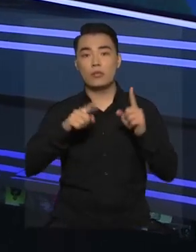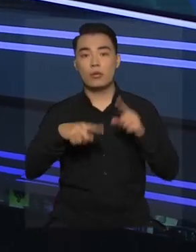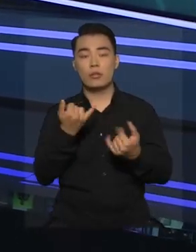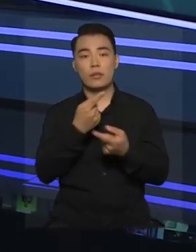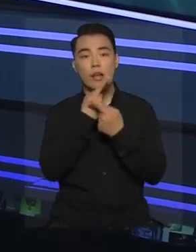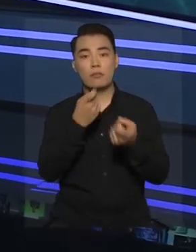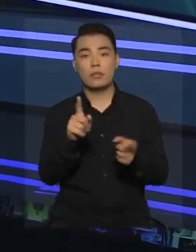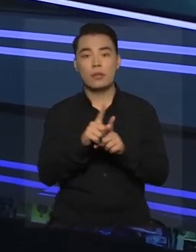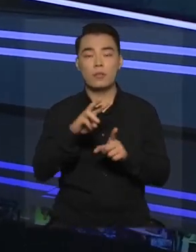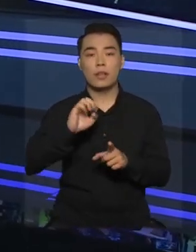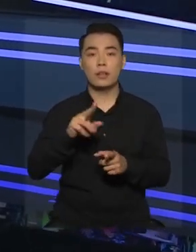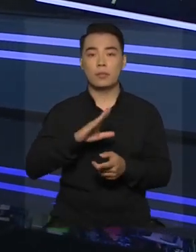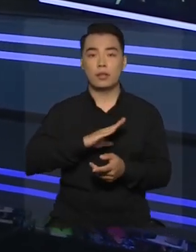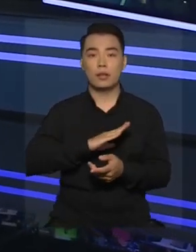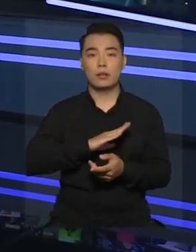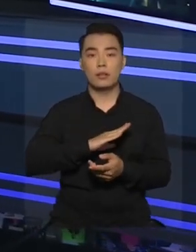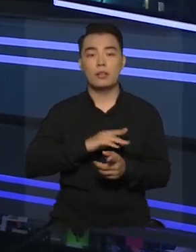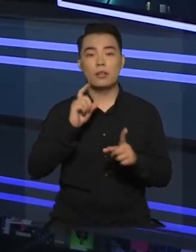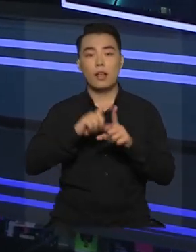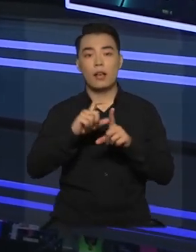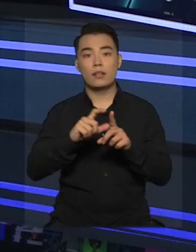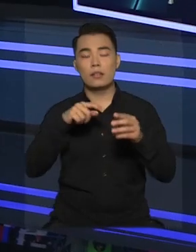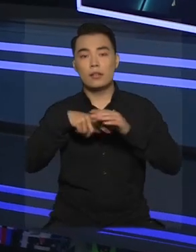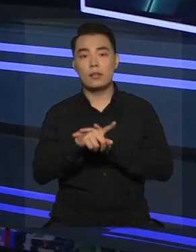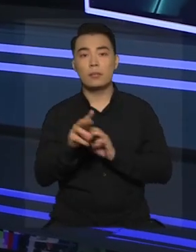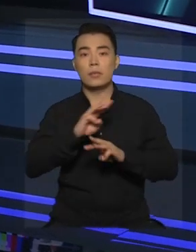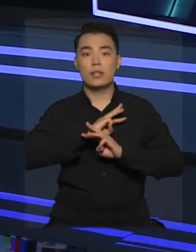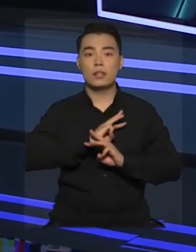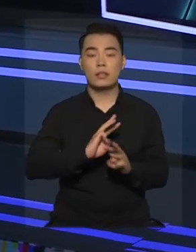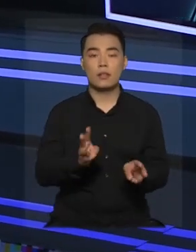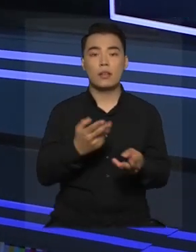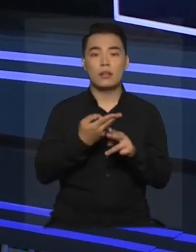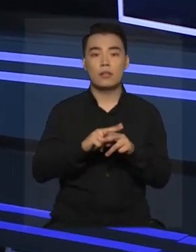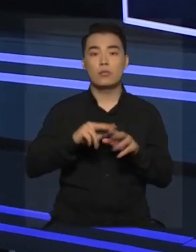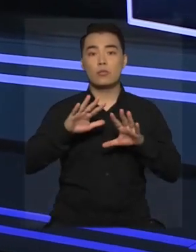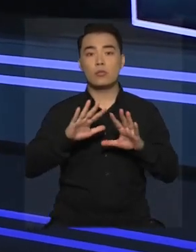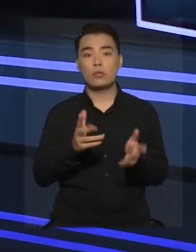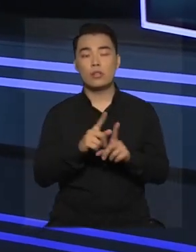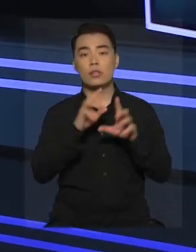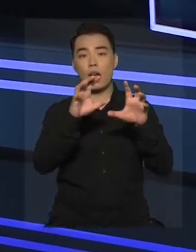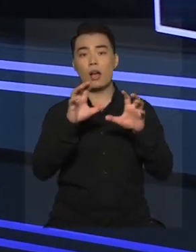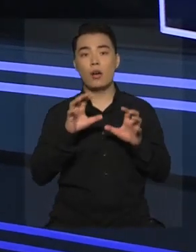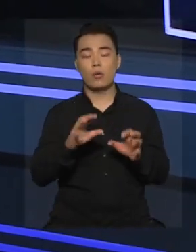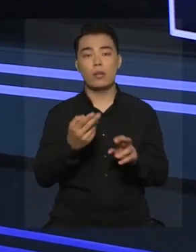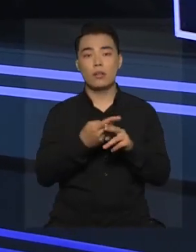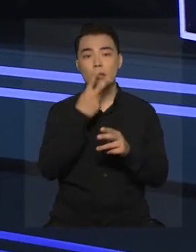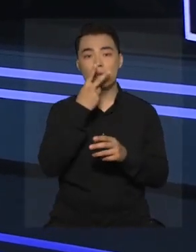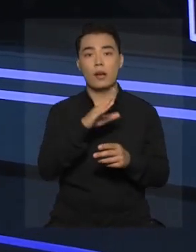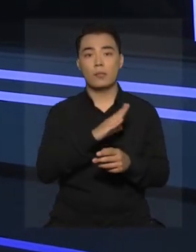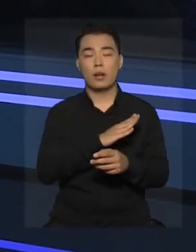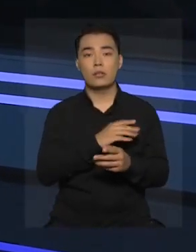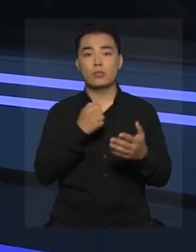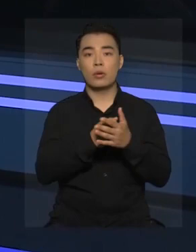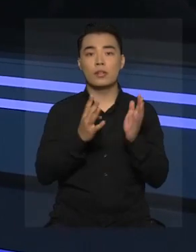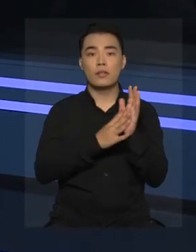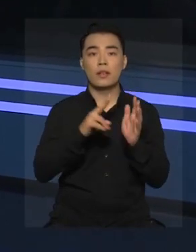сегодня сообщили в МИДе. По словам официального представителя министерства, в данном случае закон предусматривает до